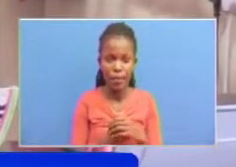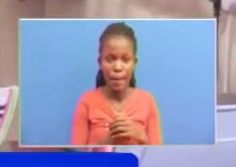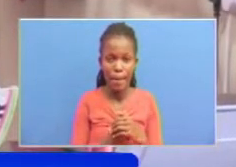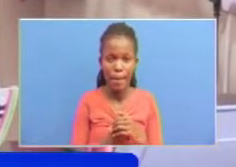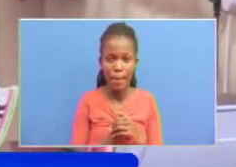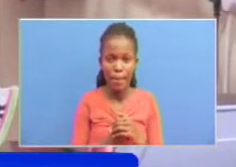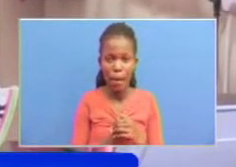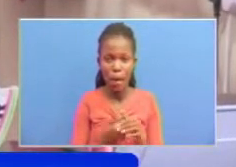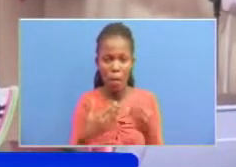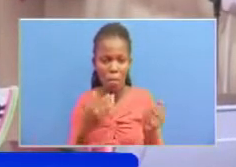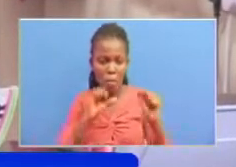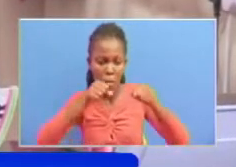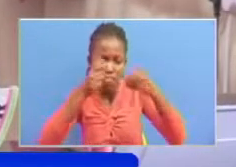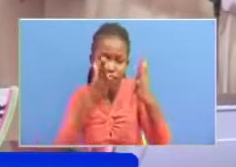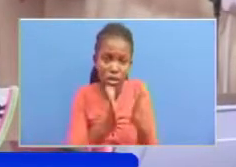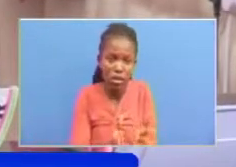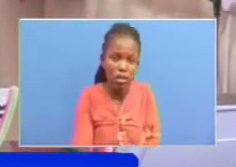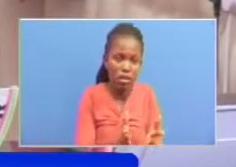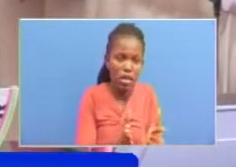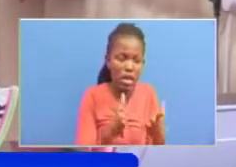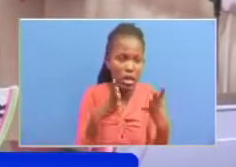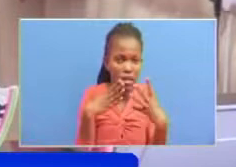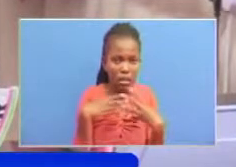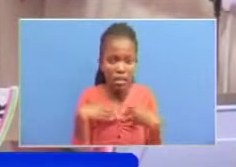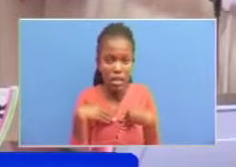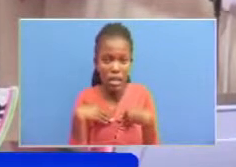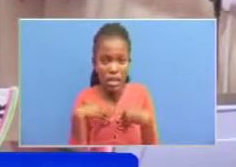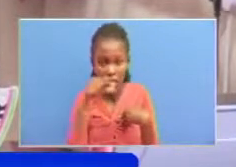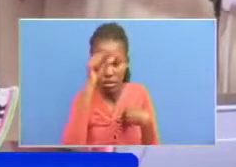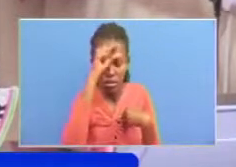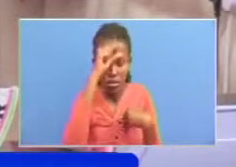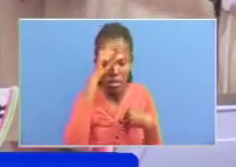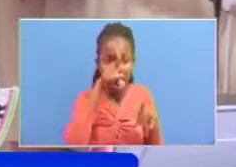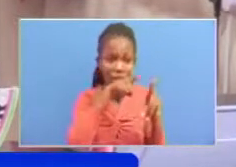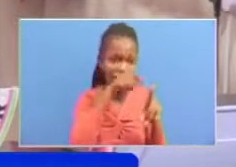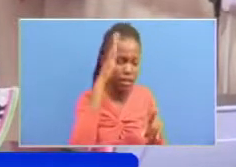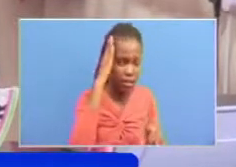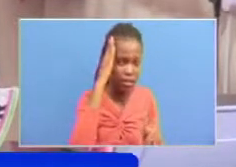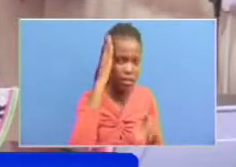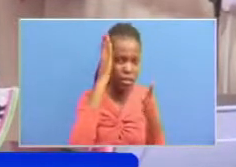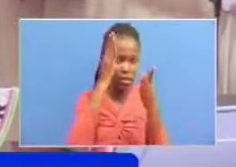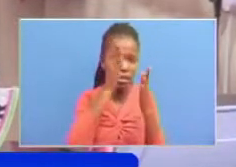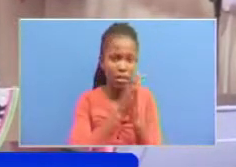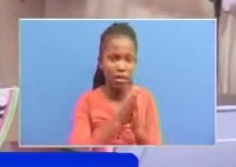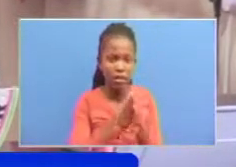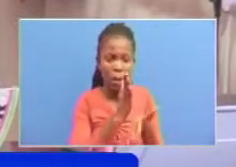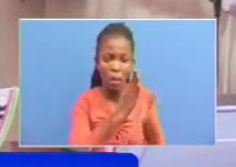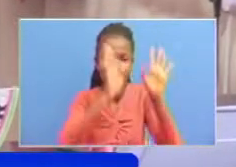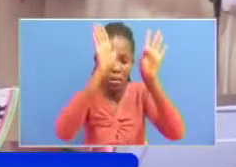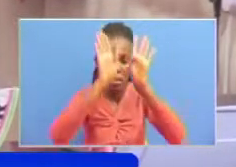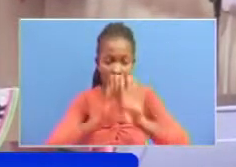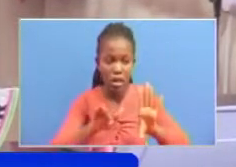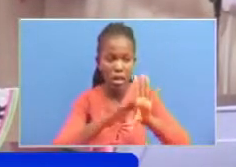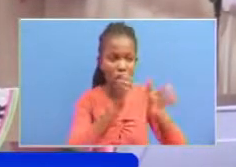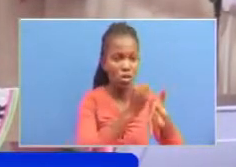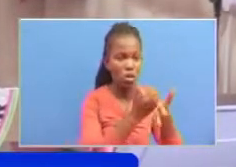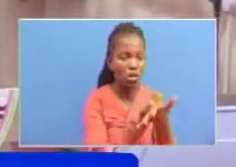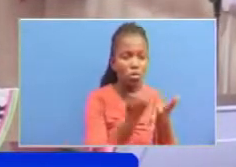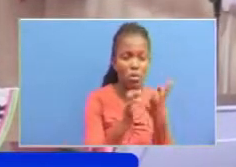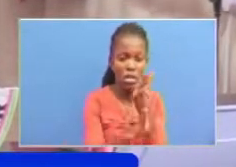wana boda boda tumekubali kama serikali tumewatambua a very important sector in the economy of this country.